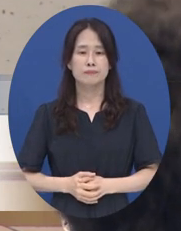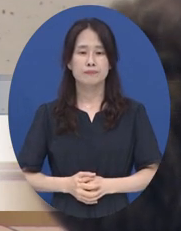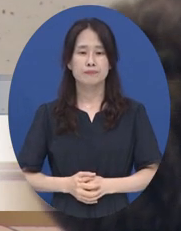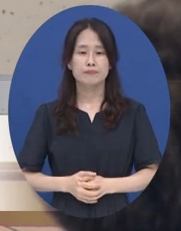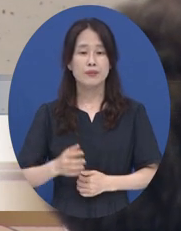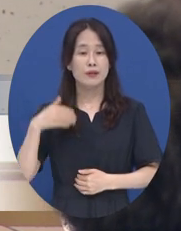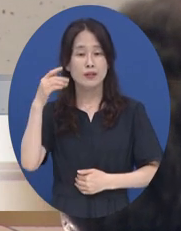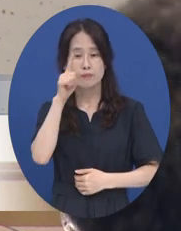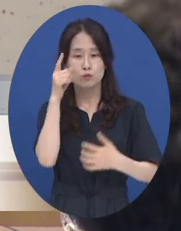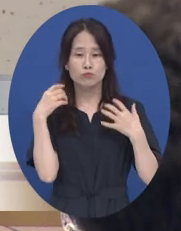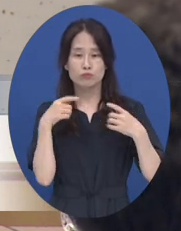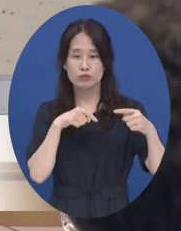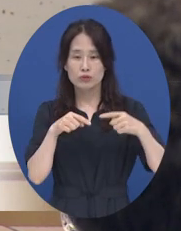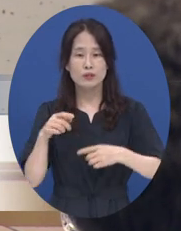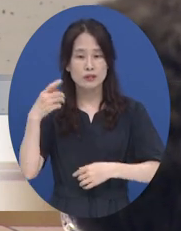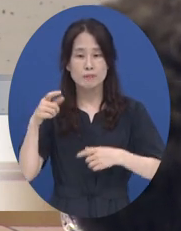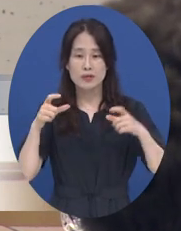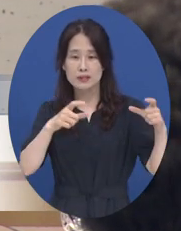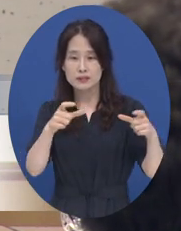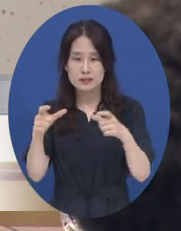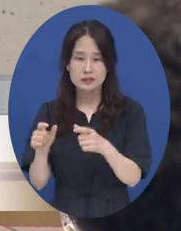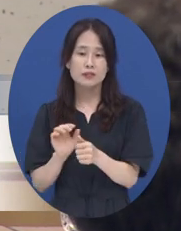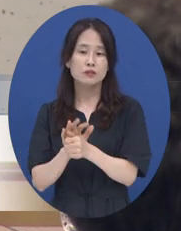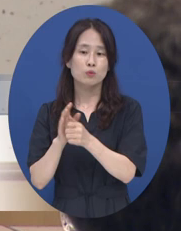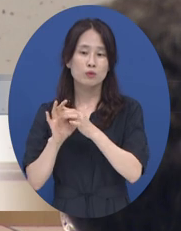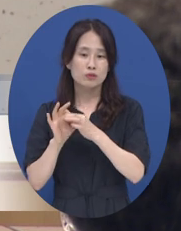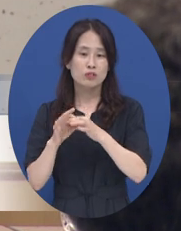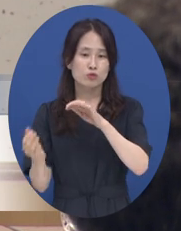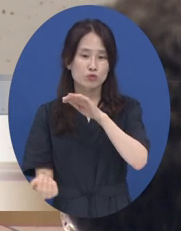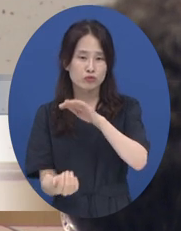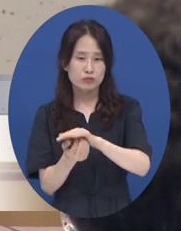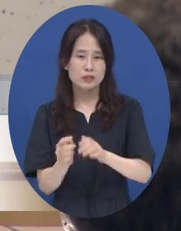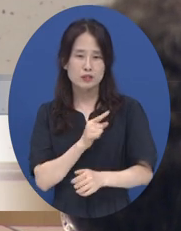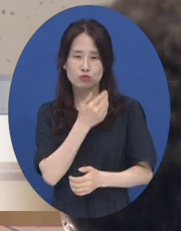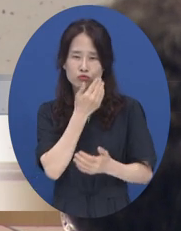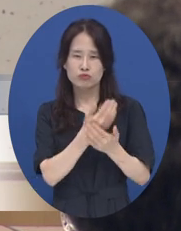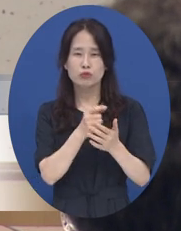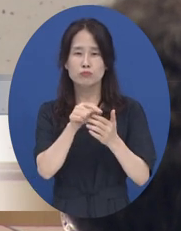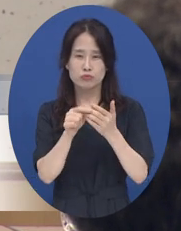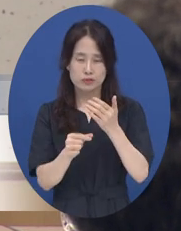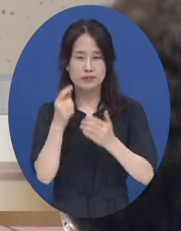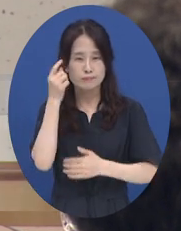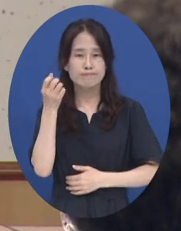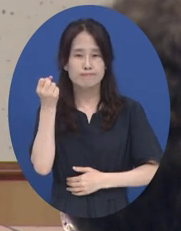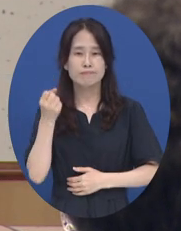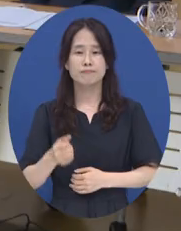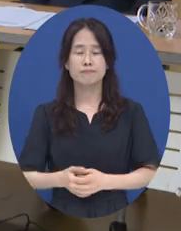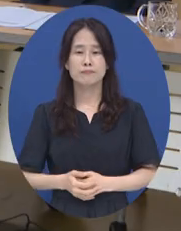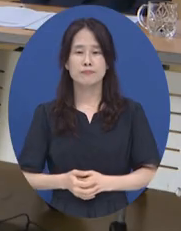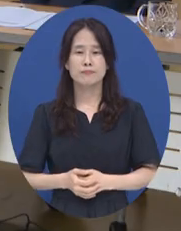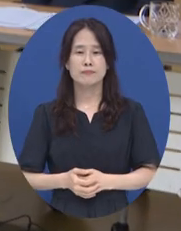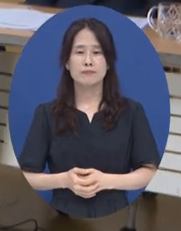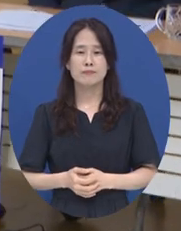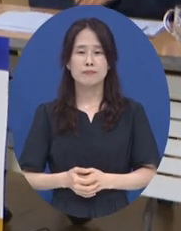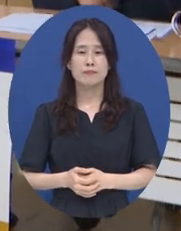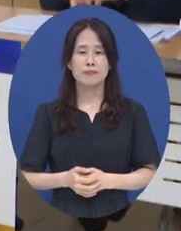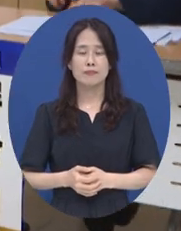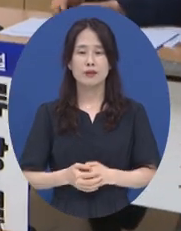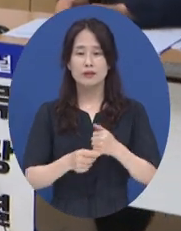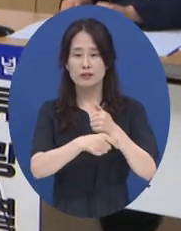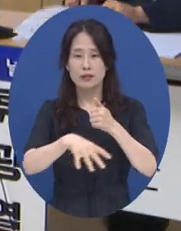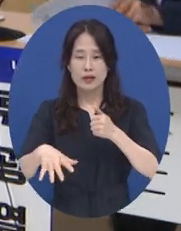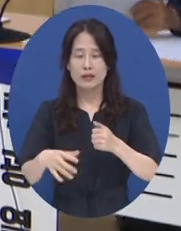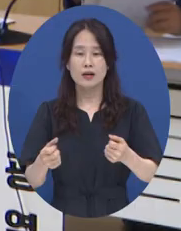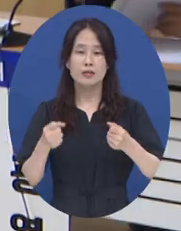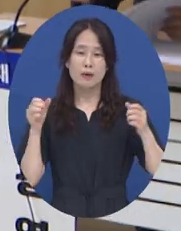거치고서 그다음에 정부의 정책, 그다음에 지자체의 지원을 통해서 이루어내야 되는 가장 중요한 프로젝트라고 생각합니다. 산학연